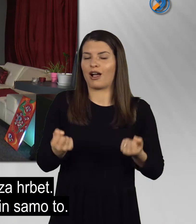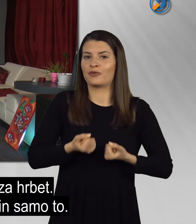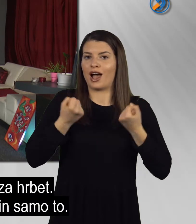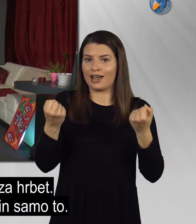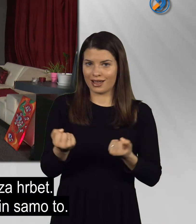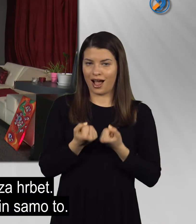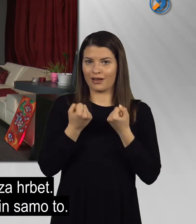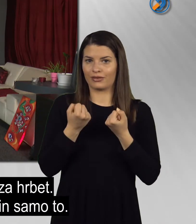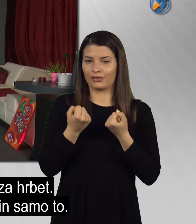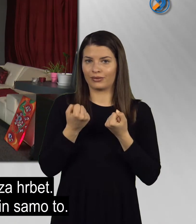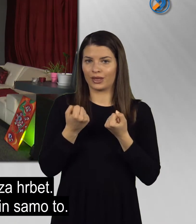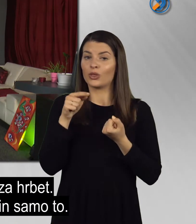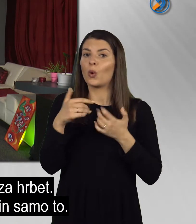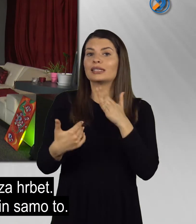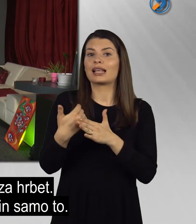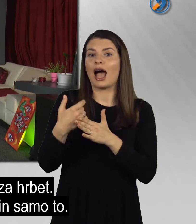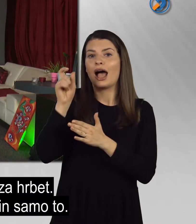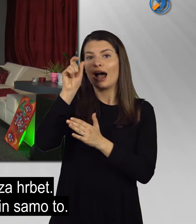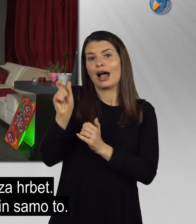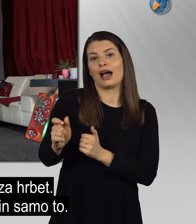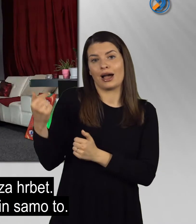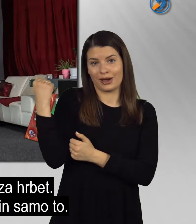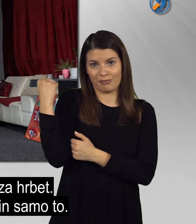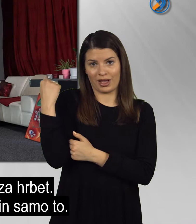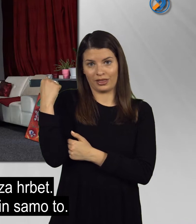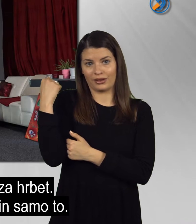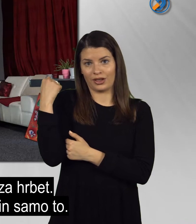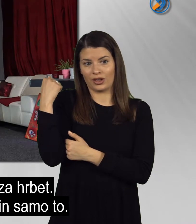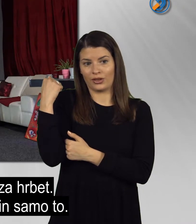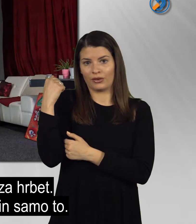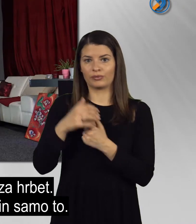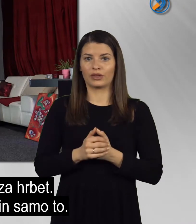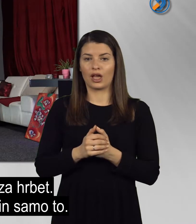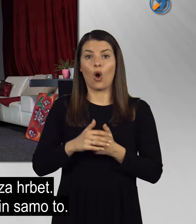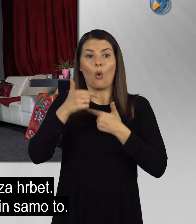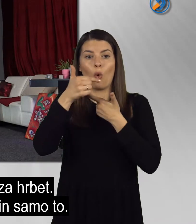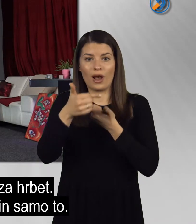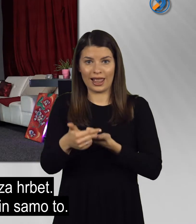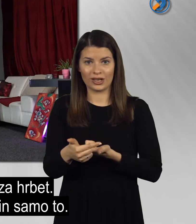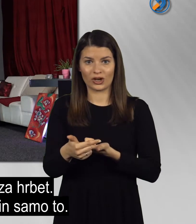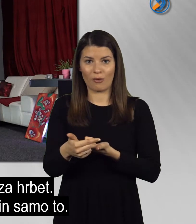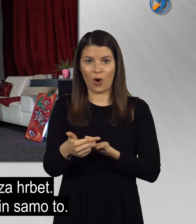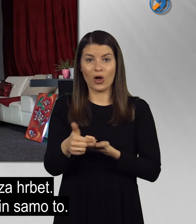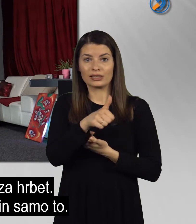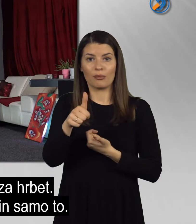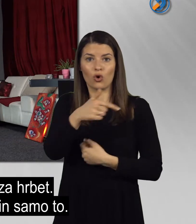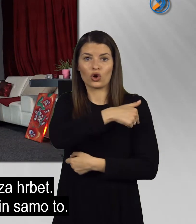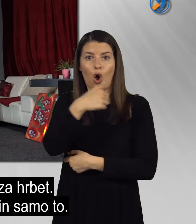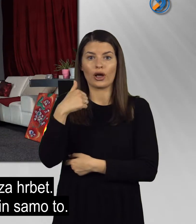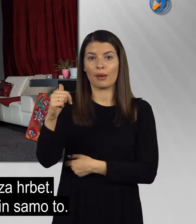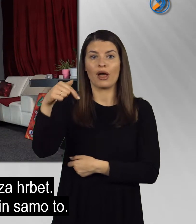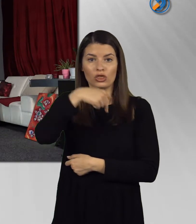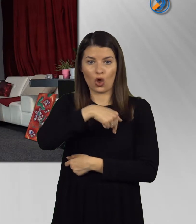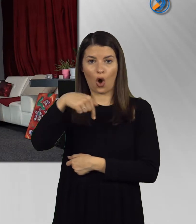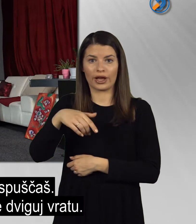Druga vaja je vaja za hrbet. Greva dol, se vležeš in samo